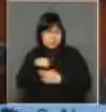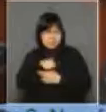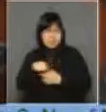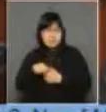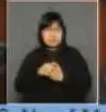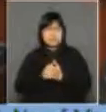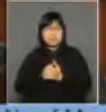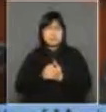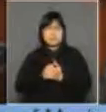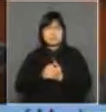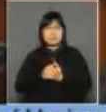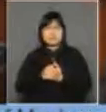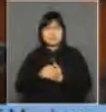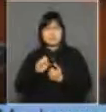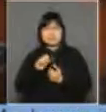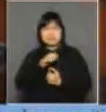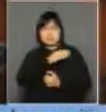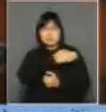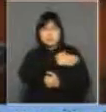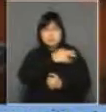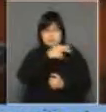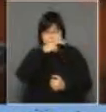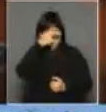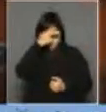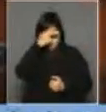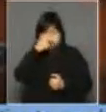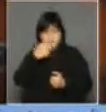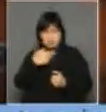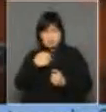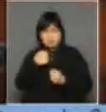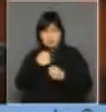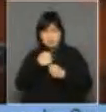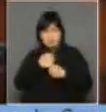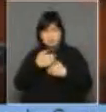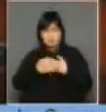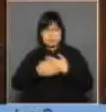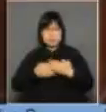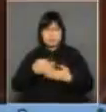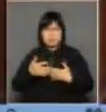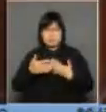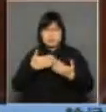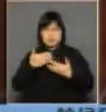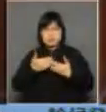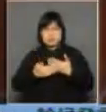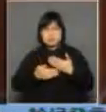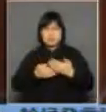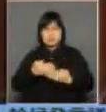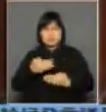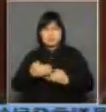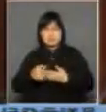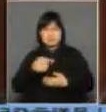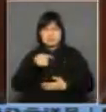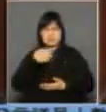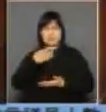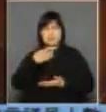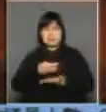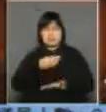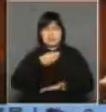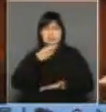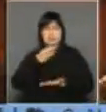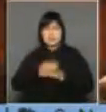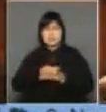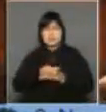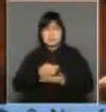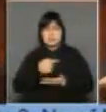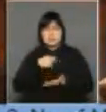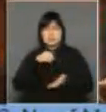所以呢，問責官員呢，每一步呢，做事每一步都要小心，要穩